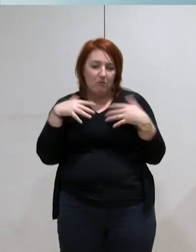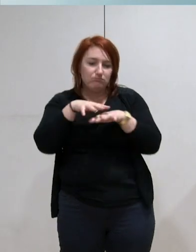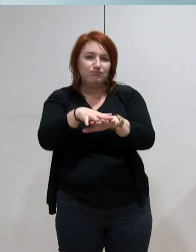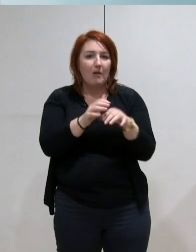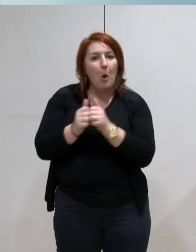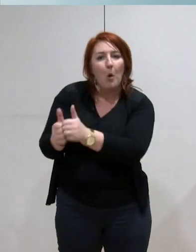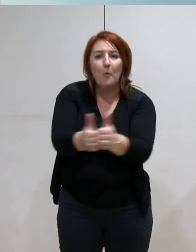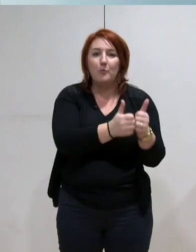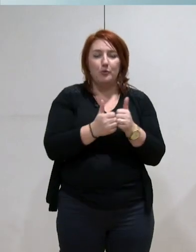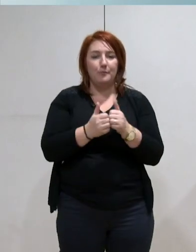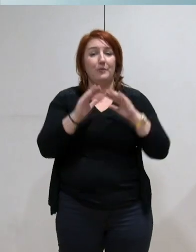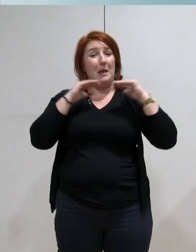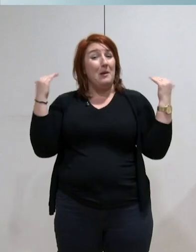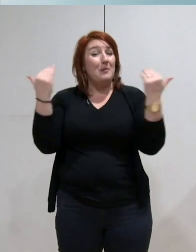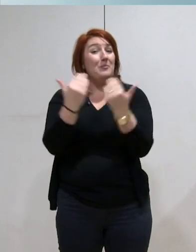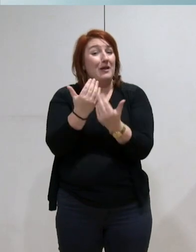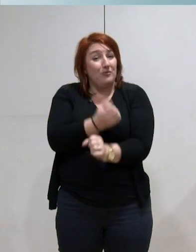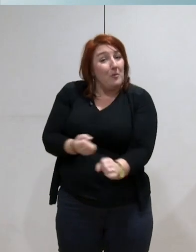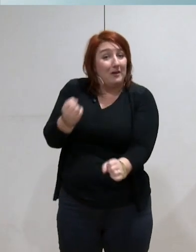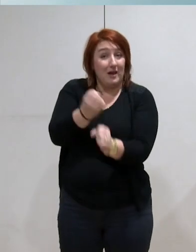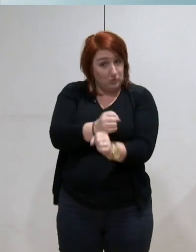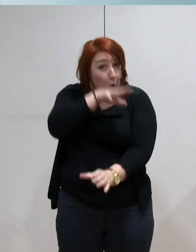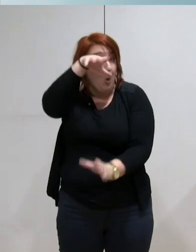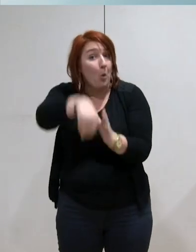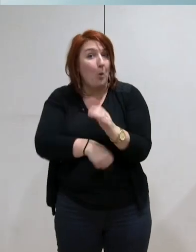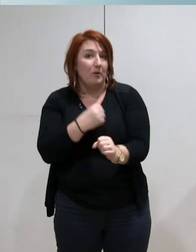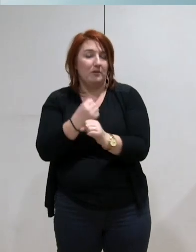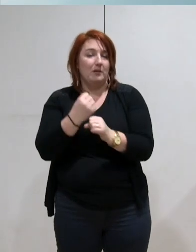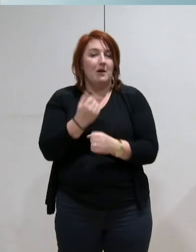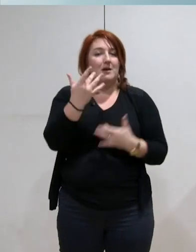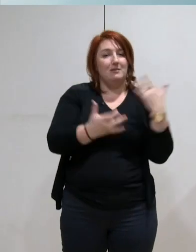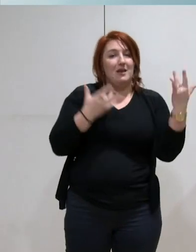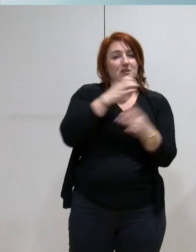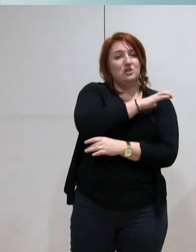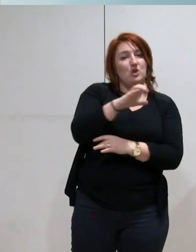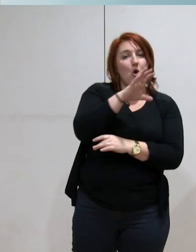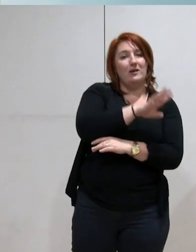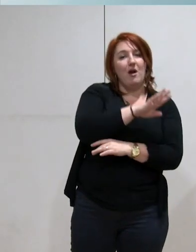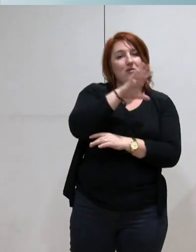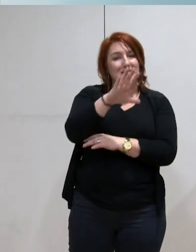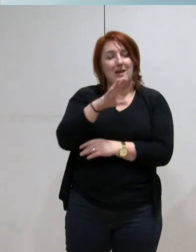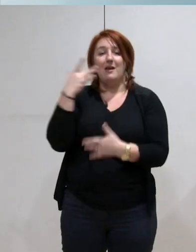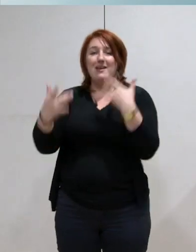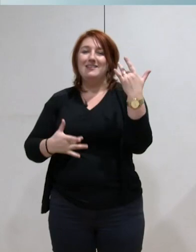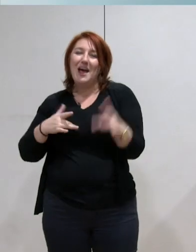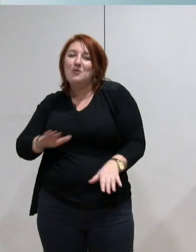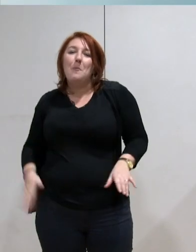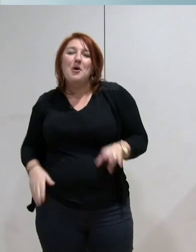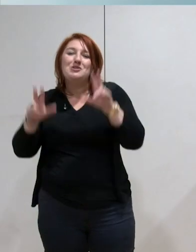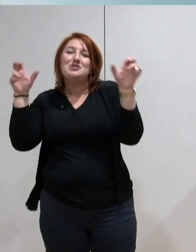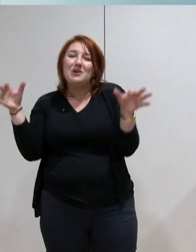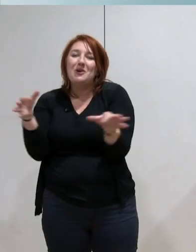la plateforme de création donc effectivement les théâtre 145 et Théâtre de Poche vont être en parcours avec le